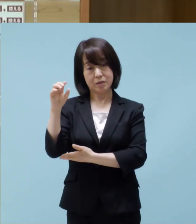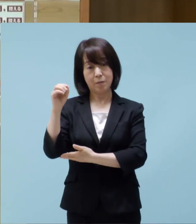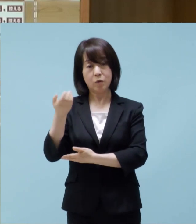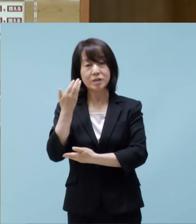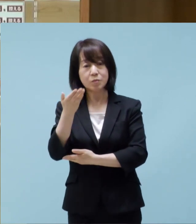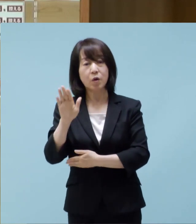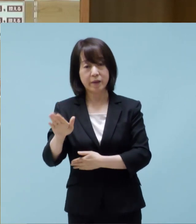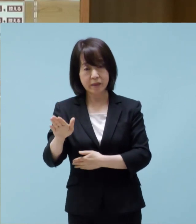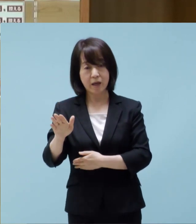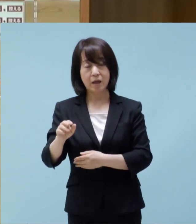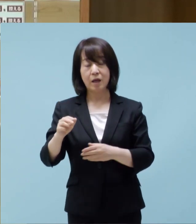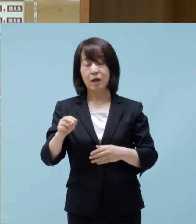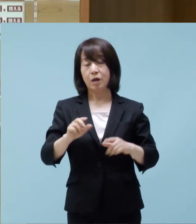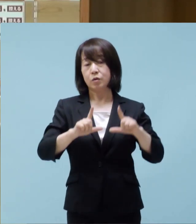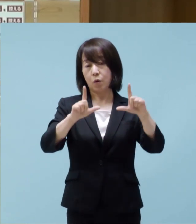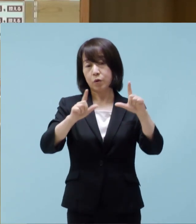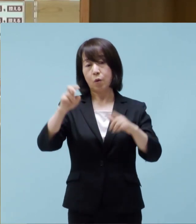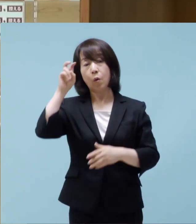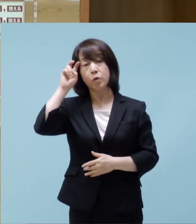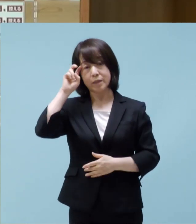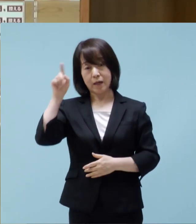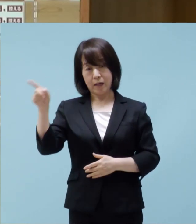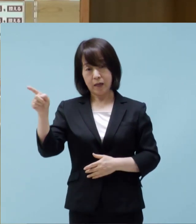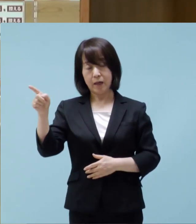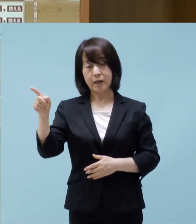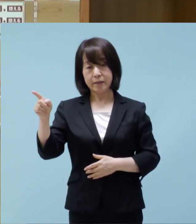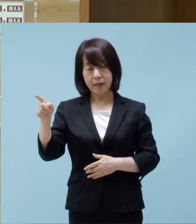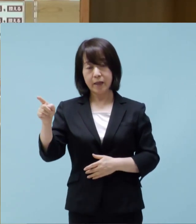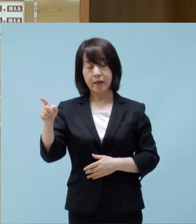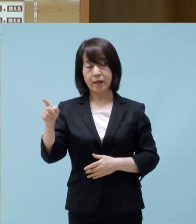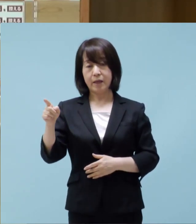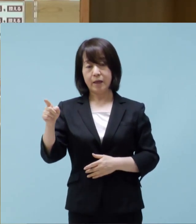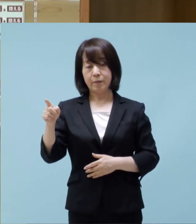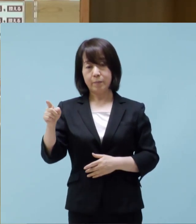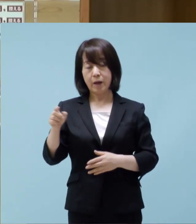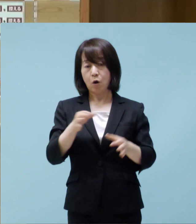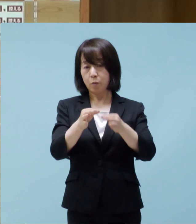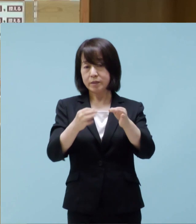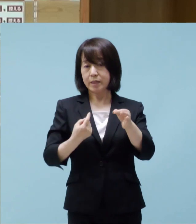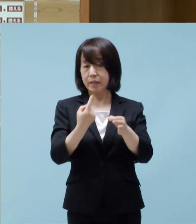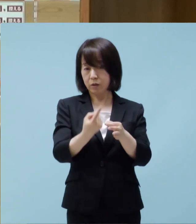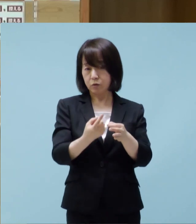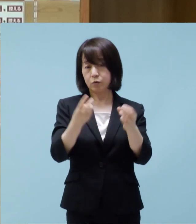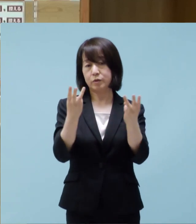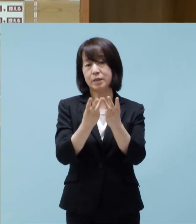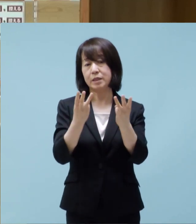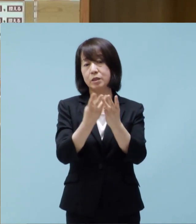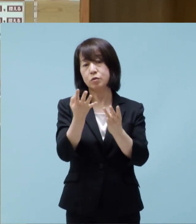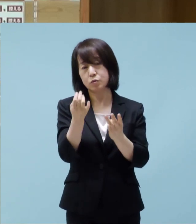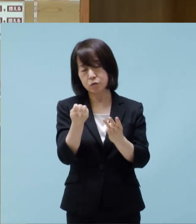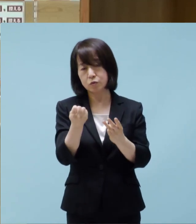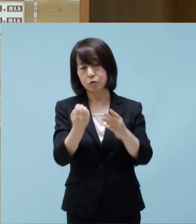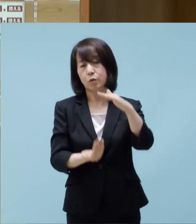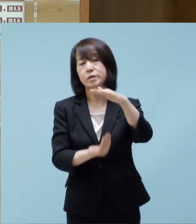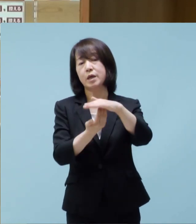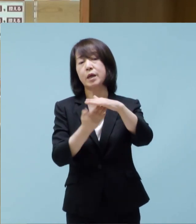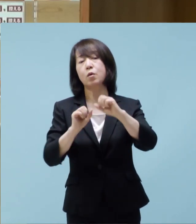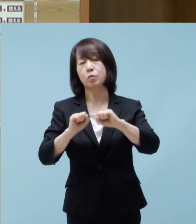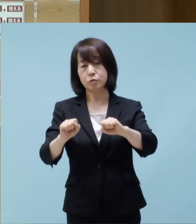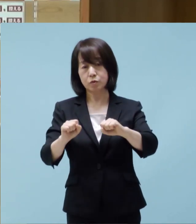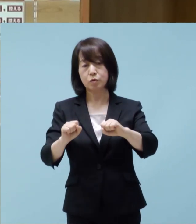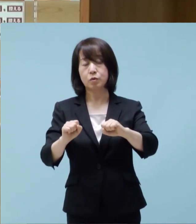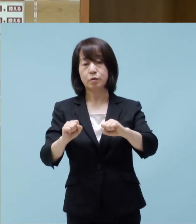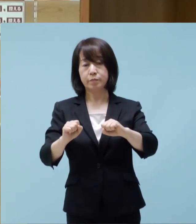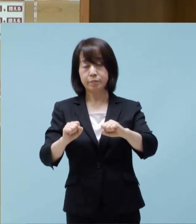策でこう利用者を制限するという部分で、道においては利用者4人で、東京とか2人